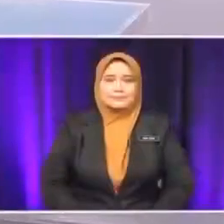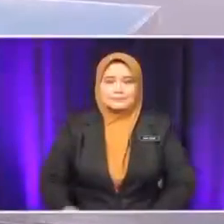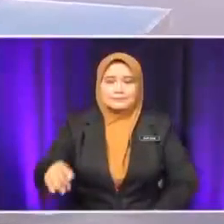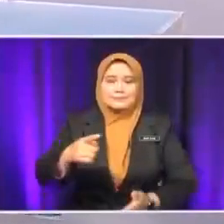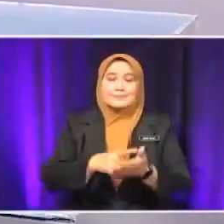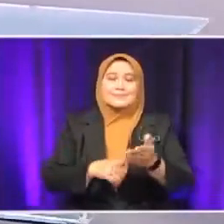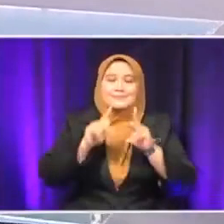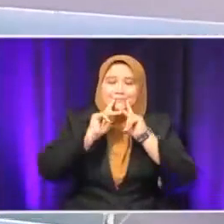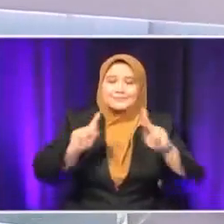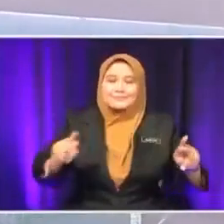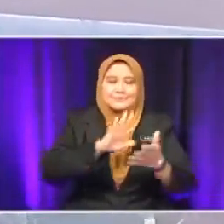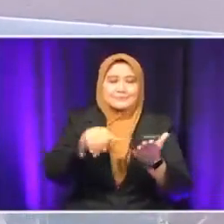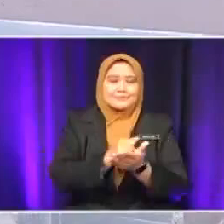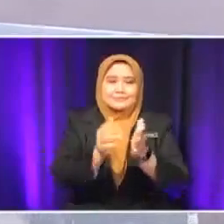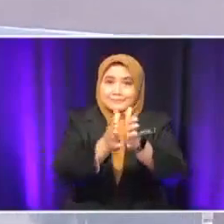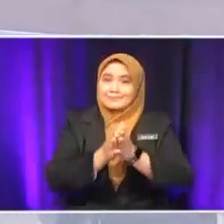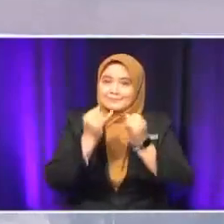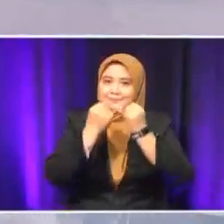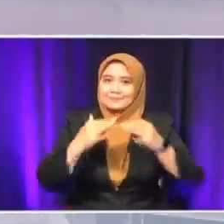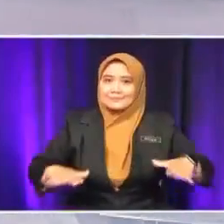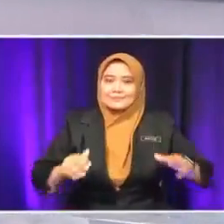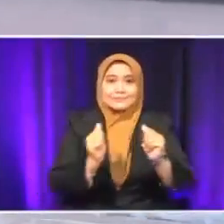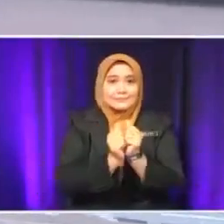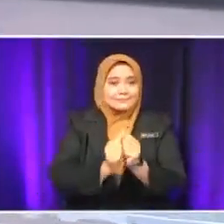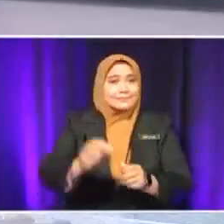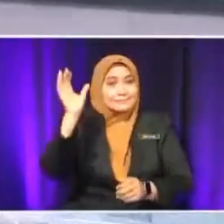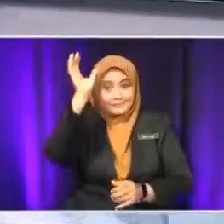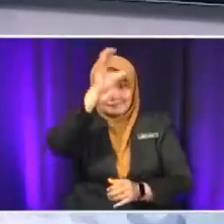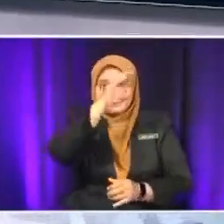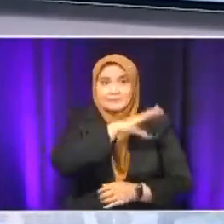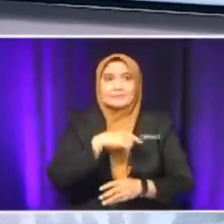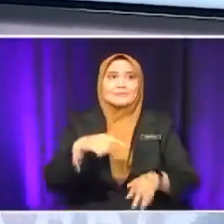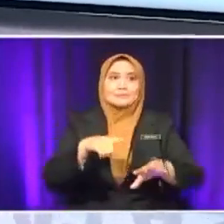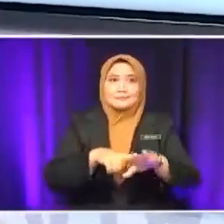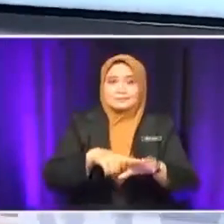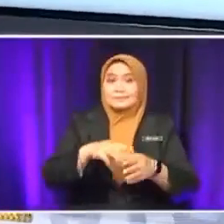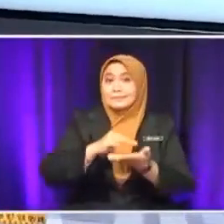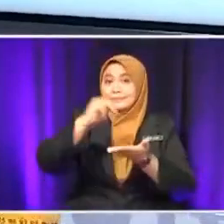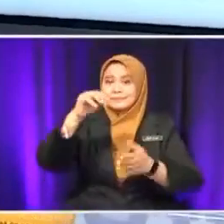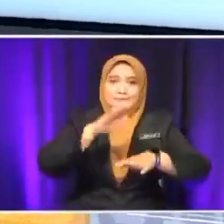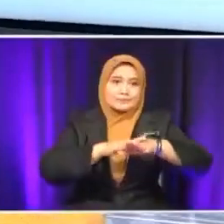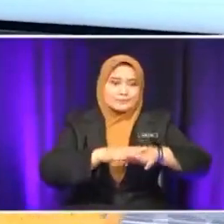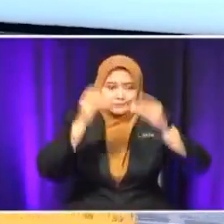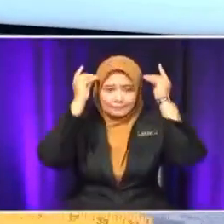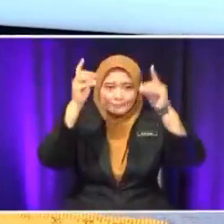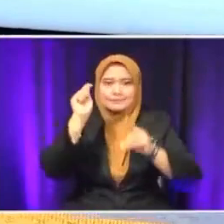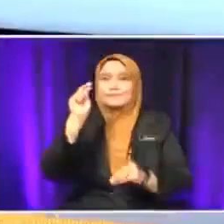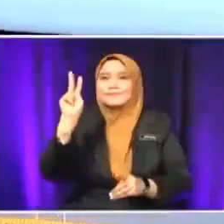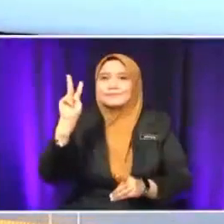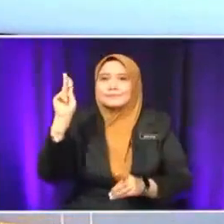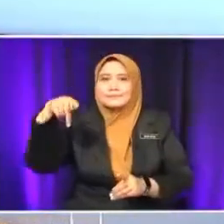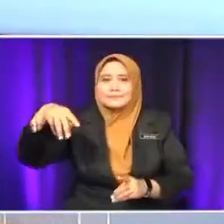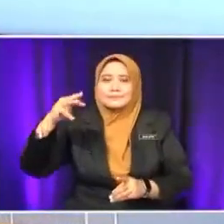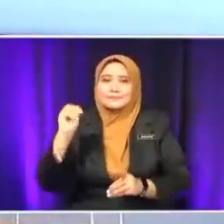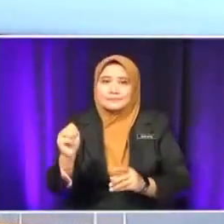Apa khabar semua? Salam sejahtera. Saya Chris MJ, temankan anda di Menengah Atas Direkt TV KPM untuk